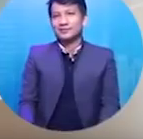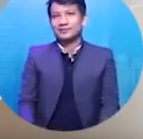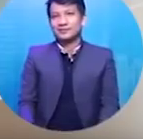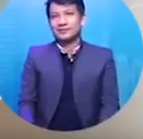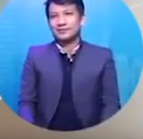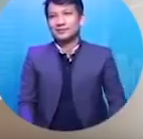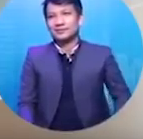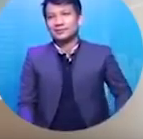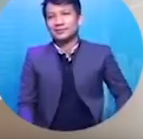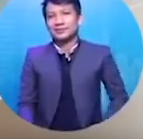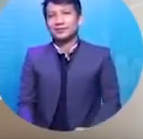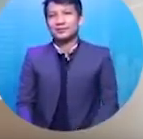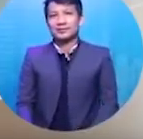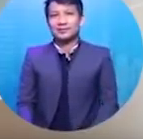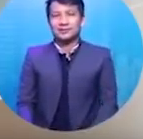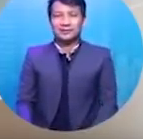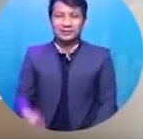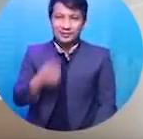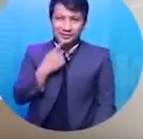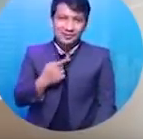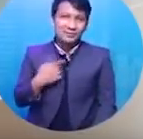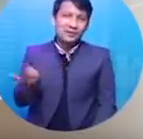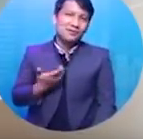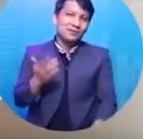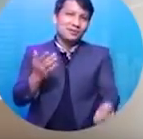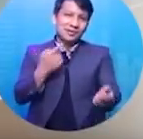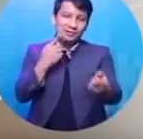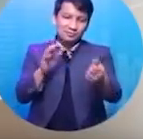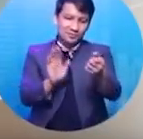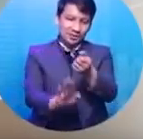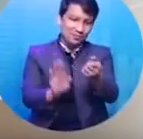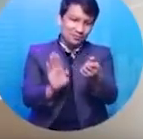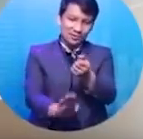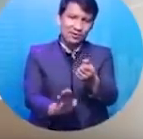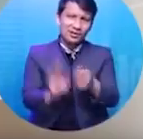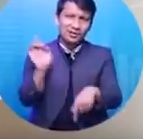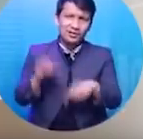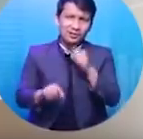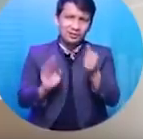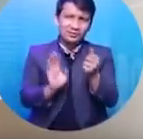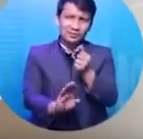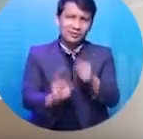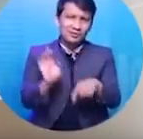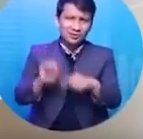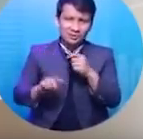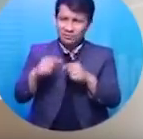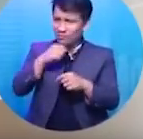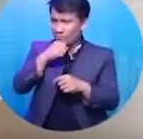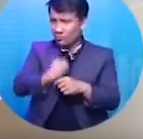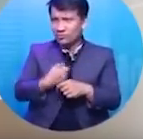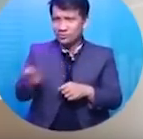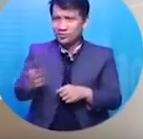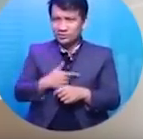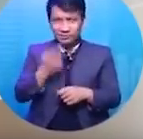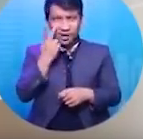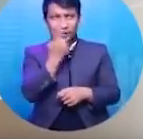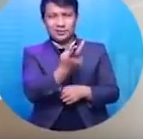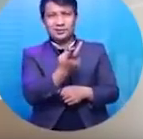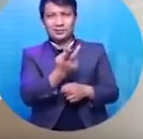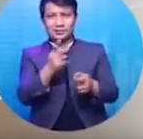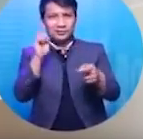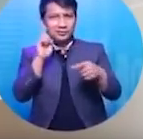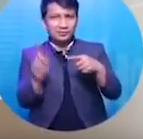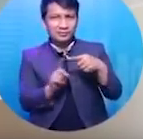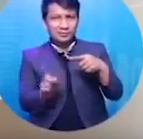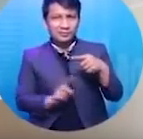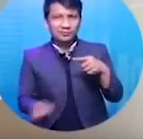ang sabi ko lang, nabalang po talaga ng preno. Yun lang po sabi ng sakay ko. Bakit nasabi ng mga matatanda na nakakita ka ng kidlat pero wala ka naman